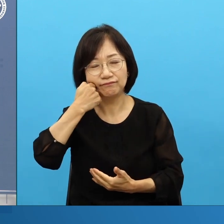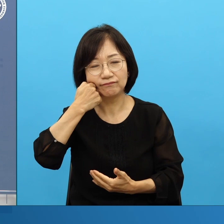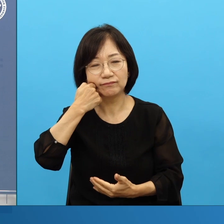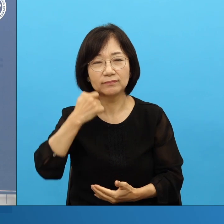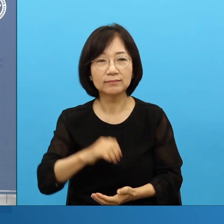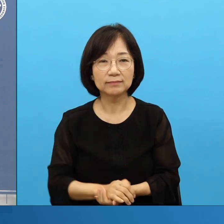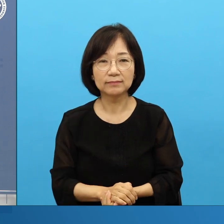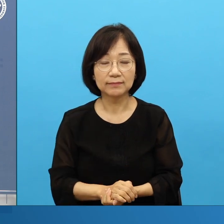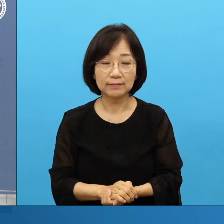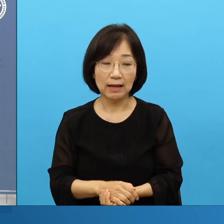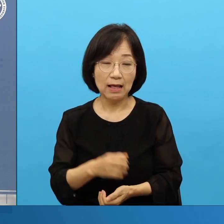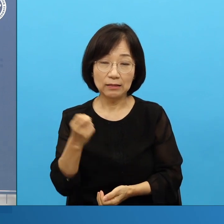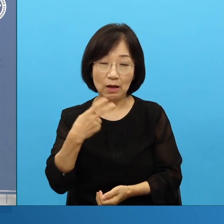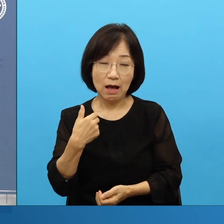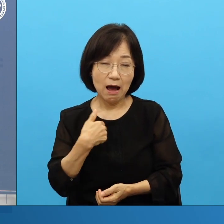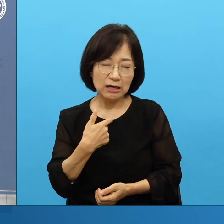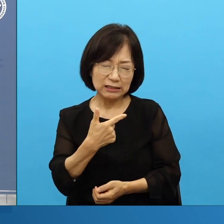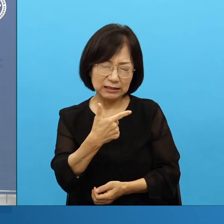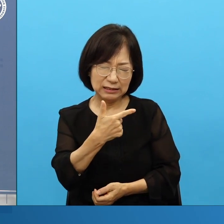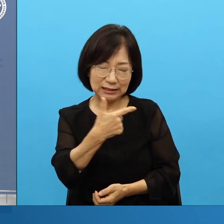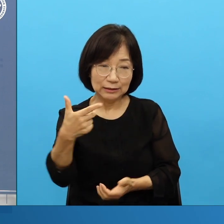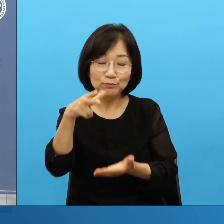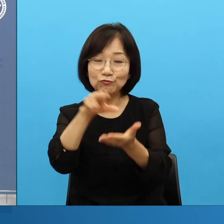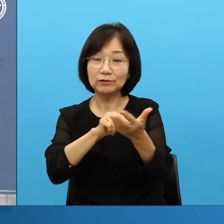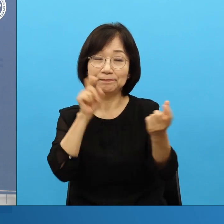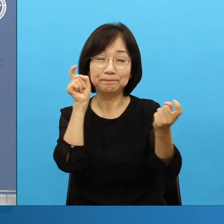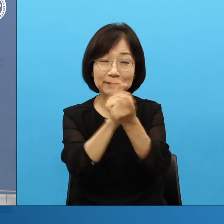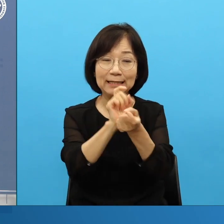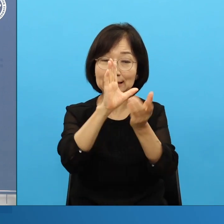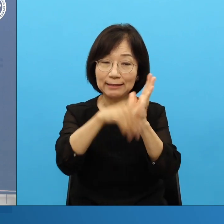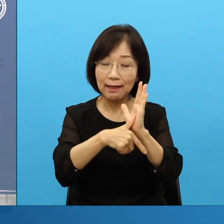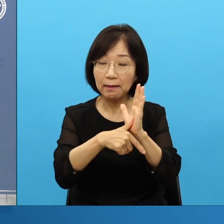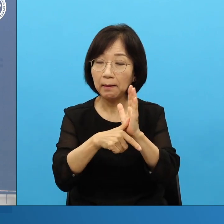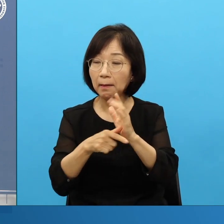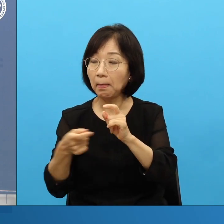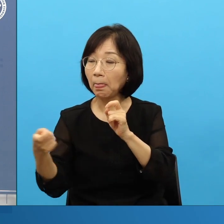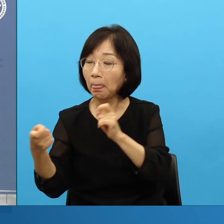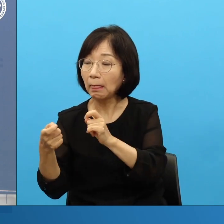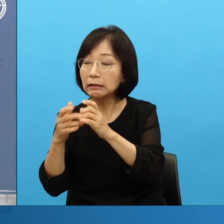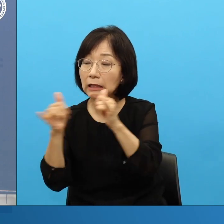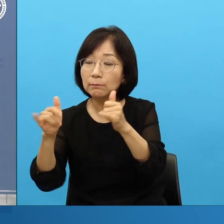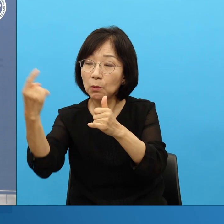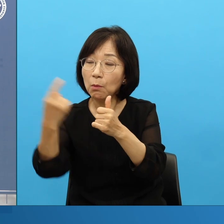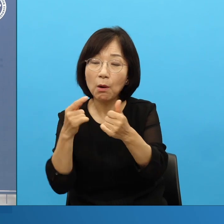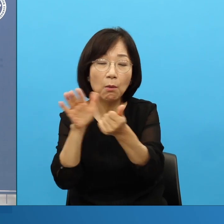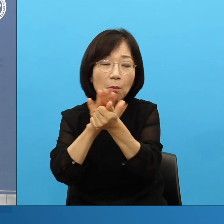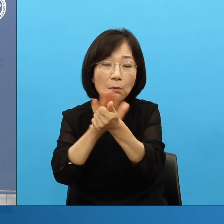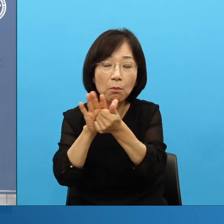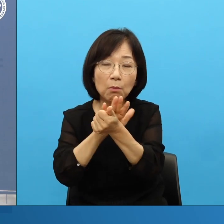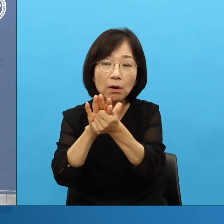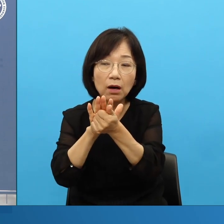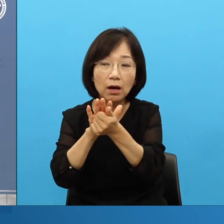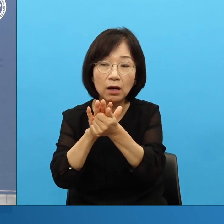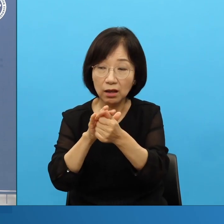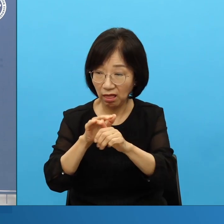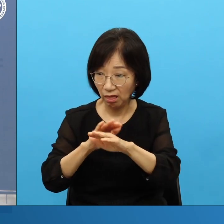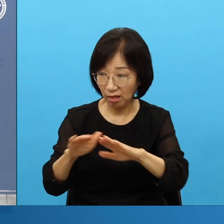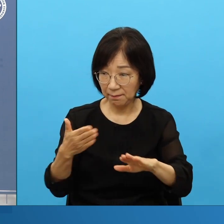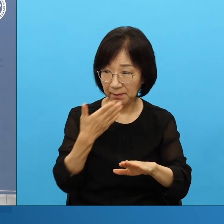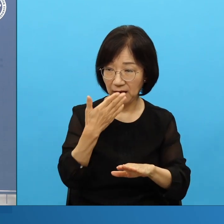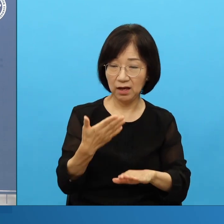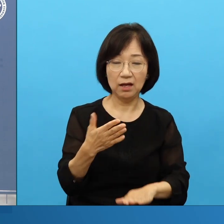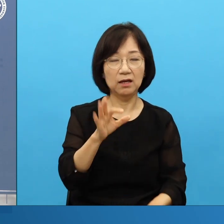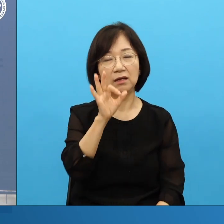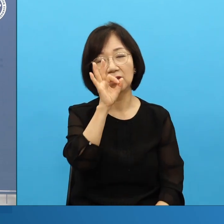때 사람의 위로가 답이 되겠습니까? And when you're truly 안 되는 upon a 겁니다. problem, can it really be encouraged by the words of 그리스도를 people? 통한 No. 하나님의